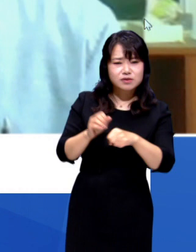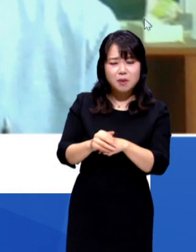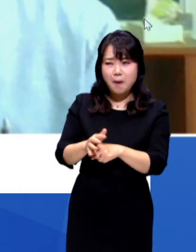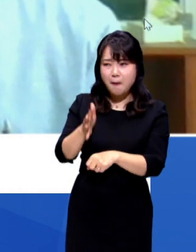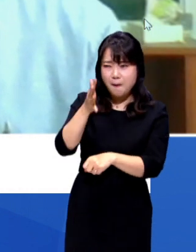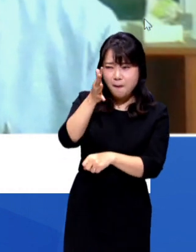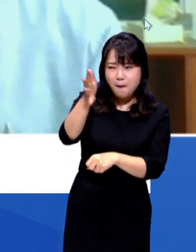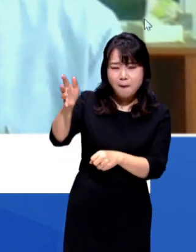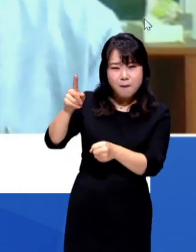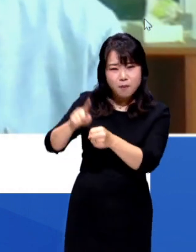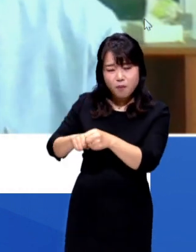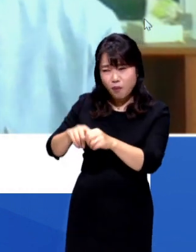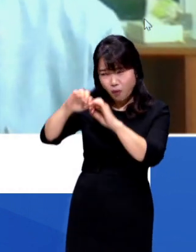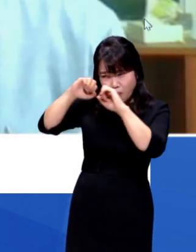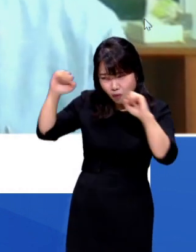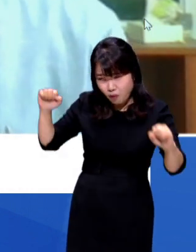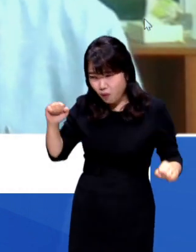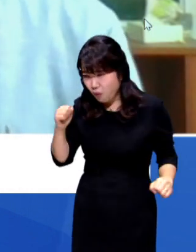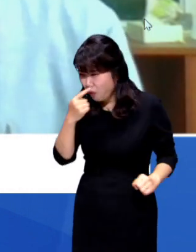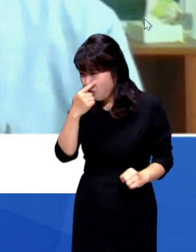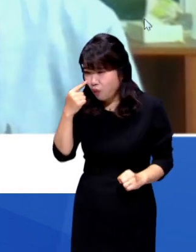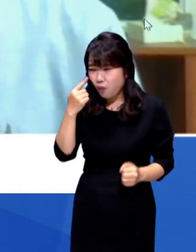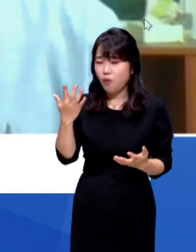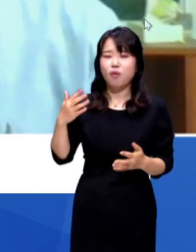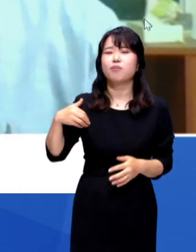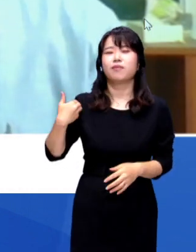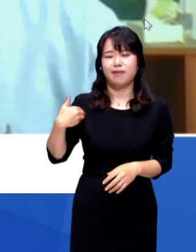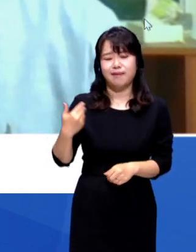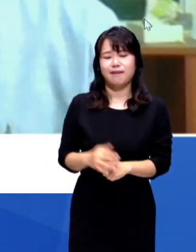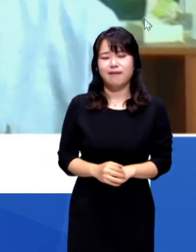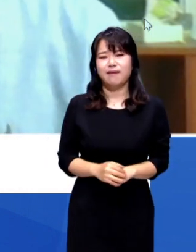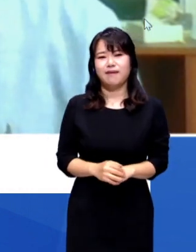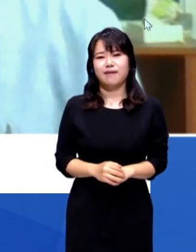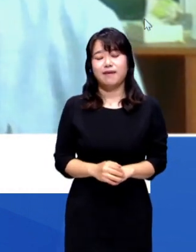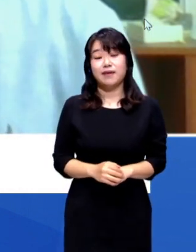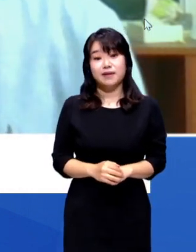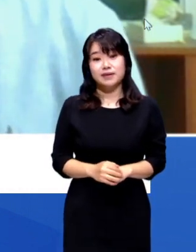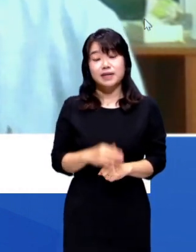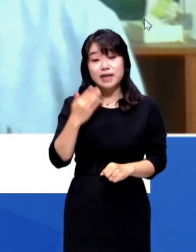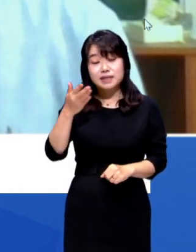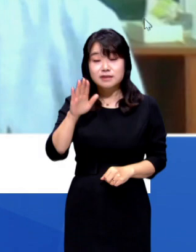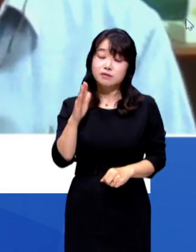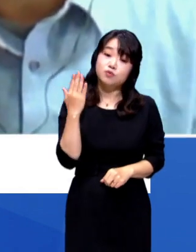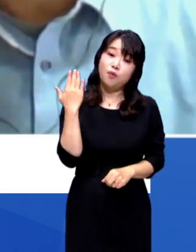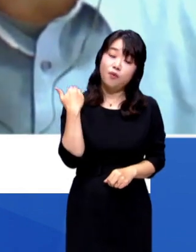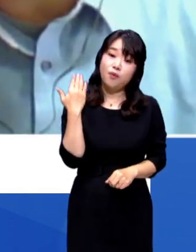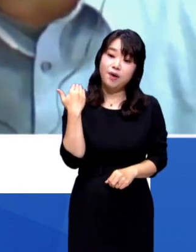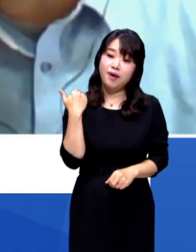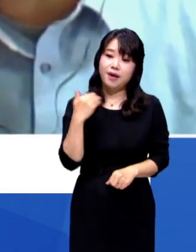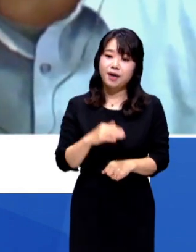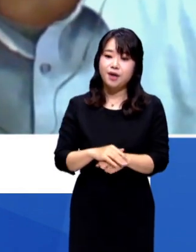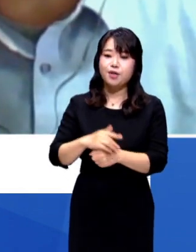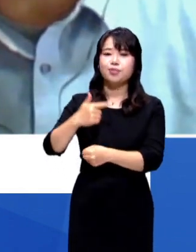방향성에 대해서는 저도 정확하게 아는 바는 없지만 네. 그 얼마 전에 노원구와